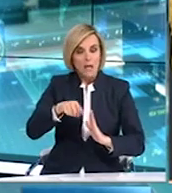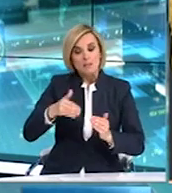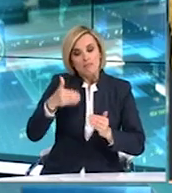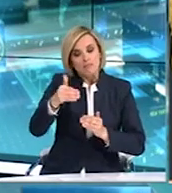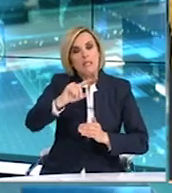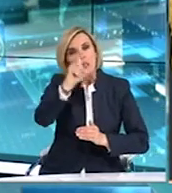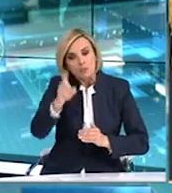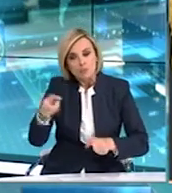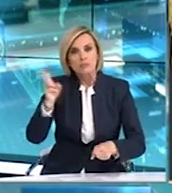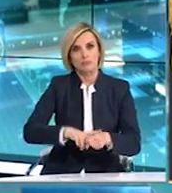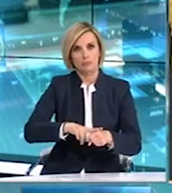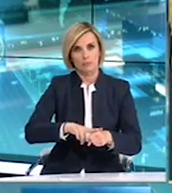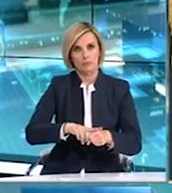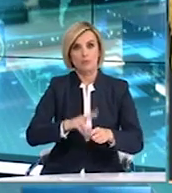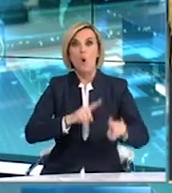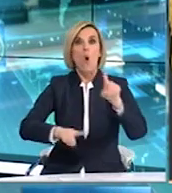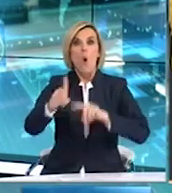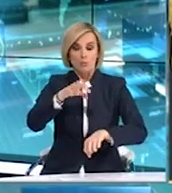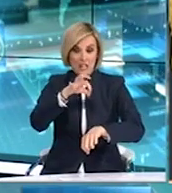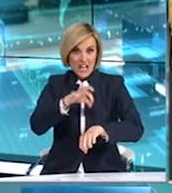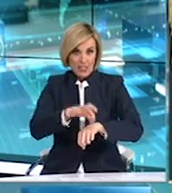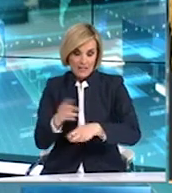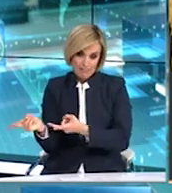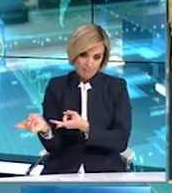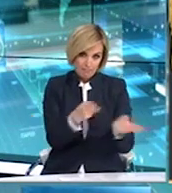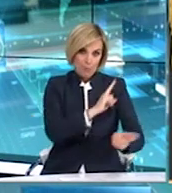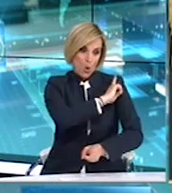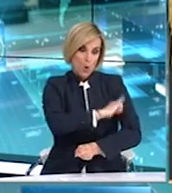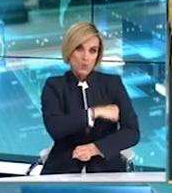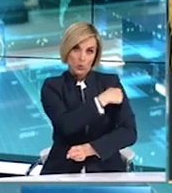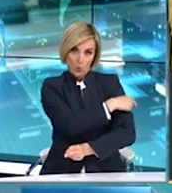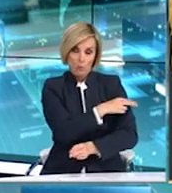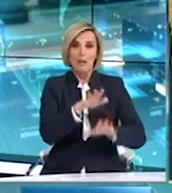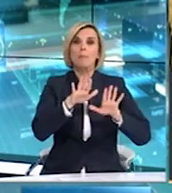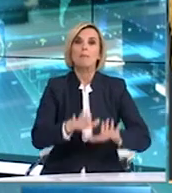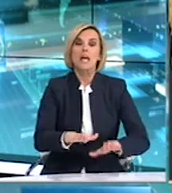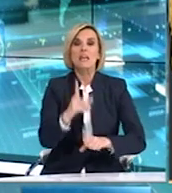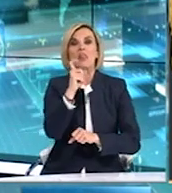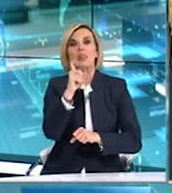Για αυτούς που μπαίνουν στο νοσοκομείο, η μέση διάρκεια παραμονής είναι περίπου 10 ημέρες στα διεθνή δεδομένα.